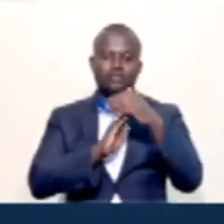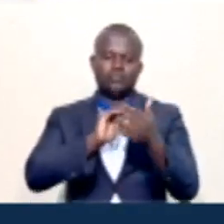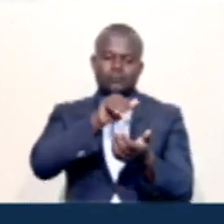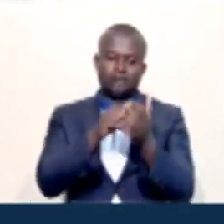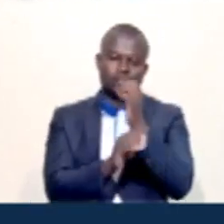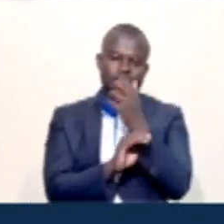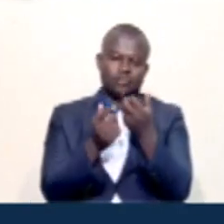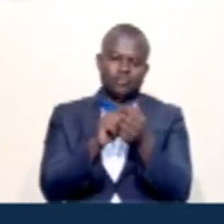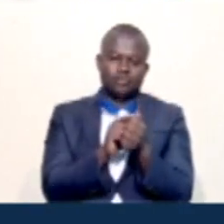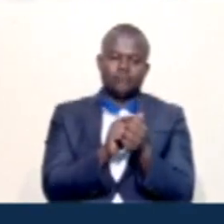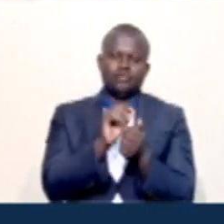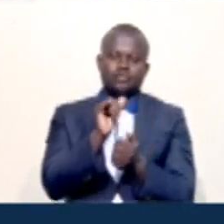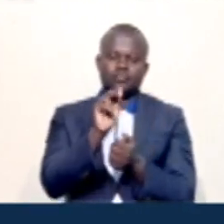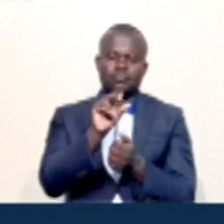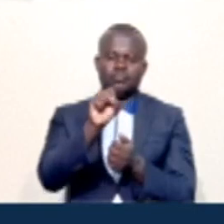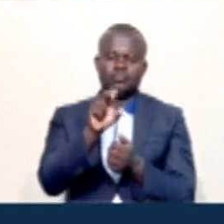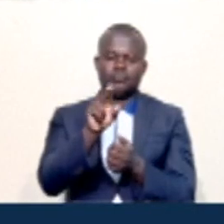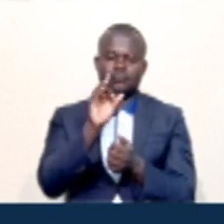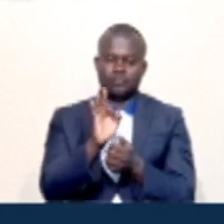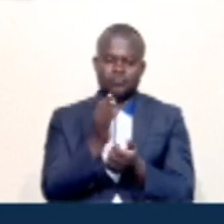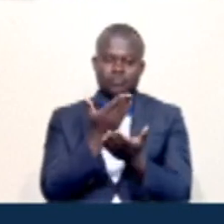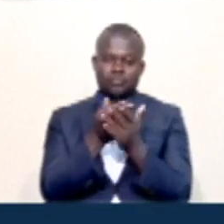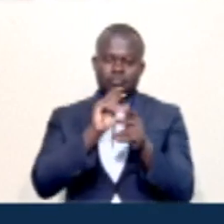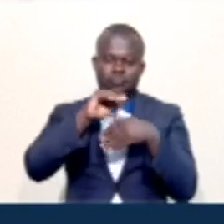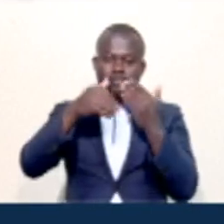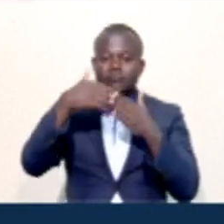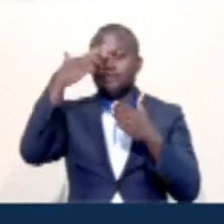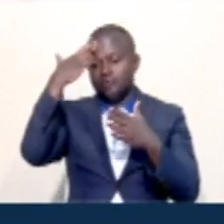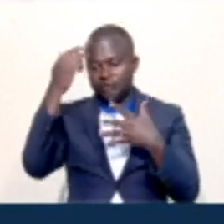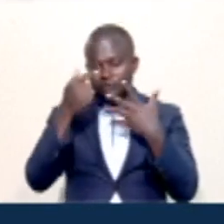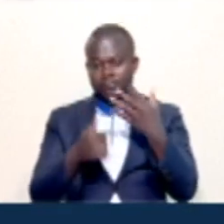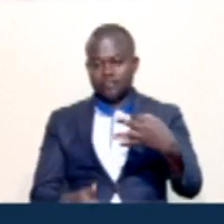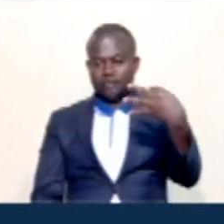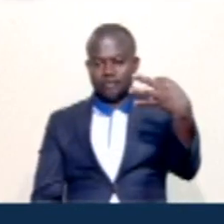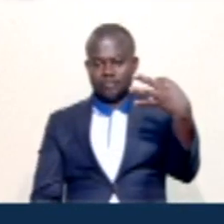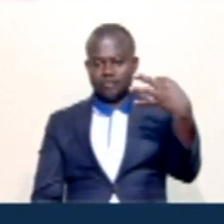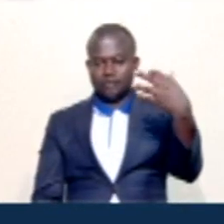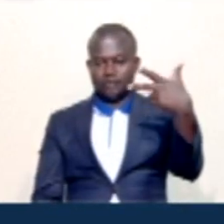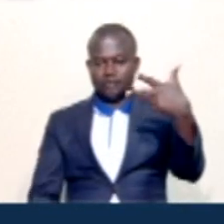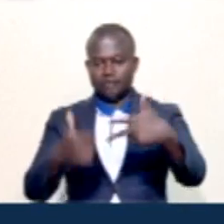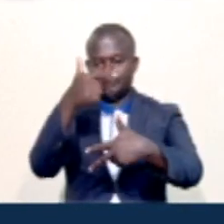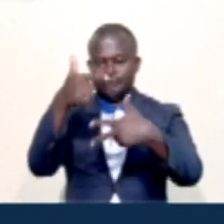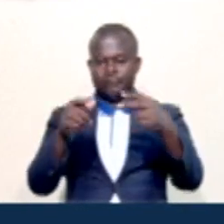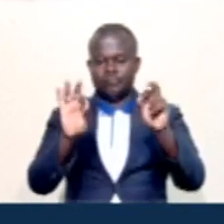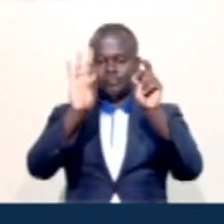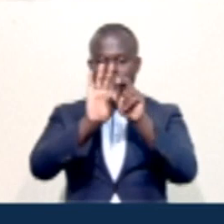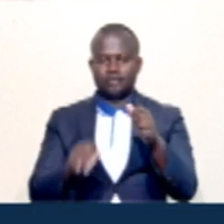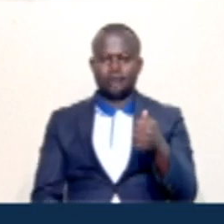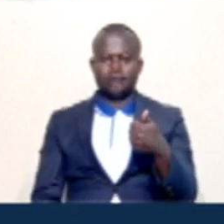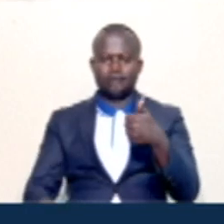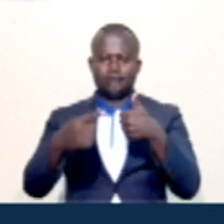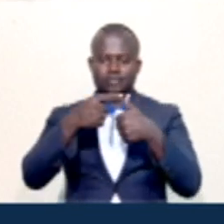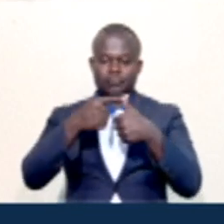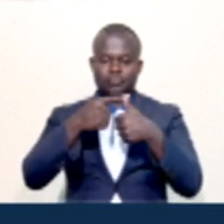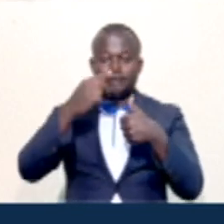cy'igihugu cy'ibarurishamibare Yusuf Murangwa asaba abaturage kwibuka ibintu bitatu gusa muri iri joro fatizo ry'ibarura rusange. Icya